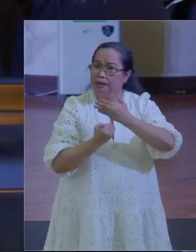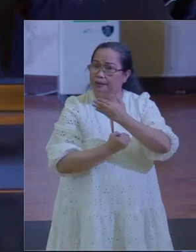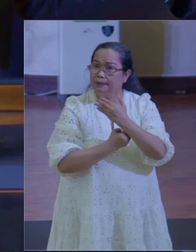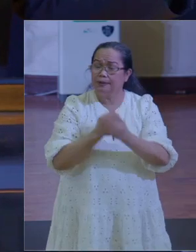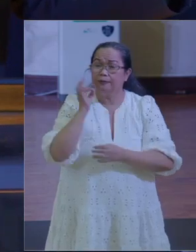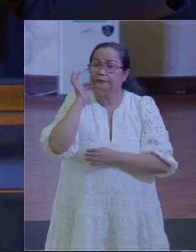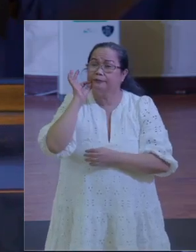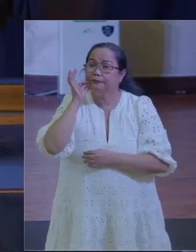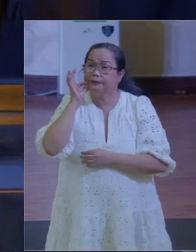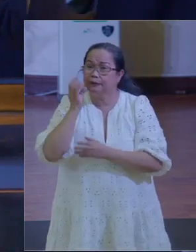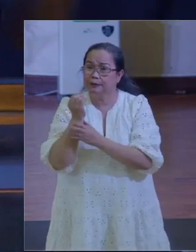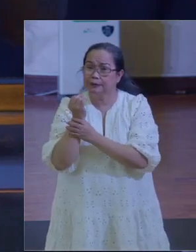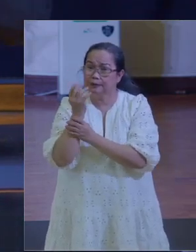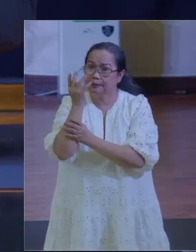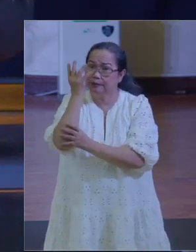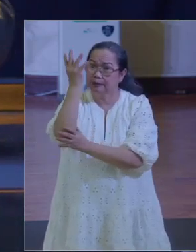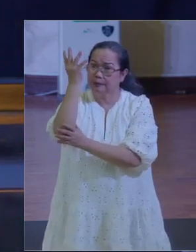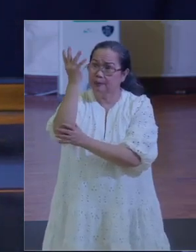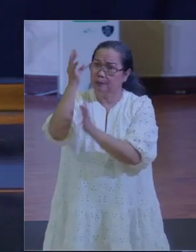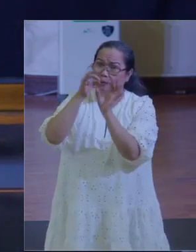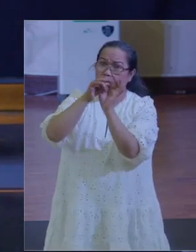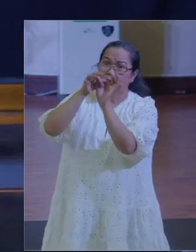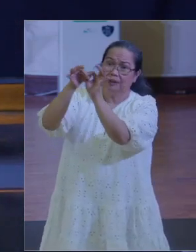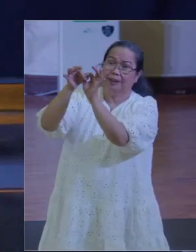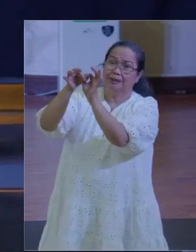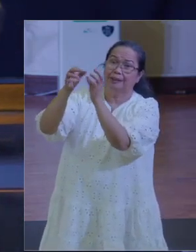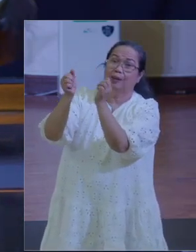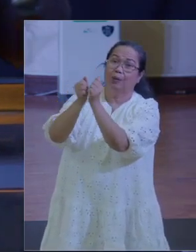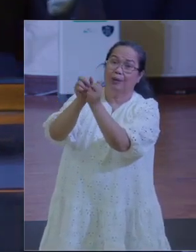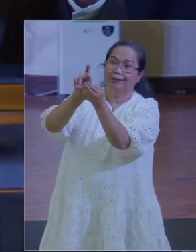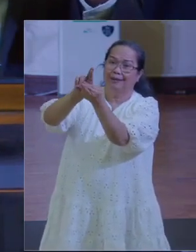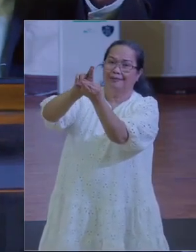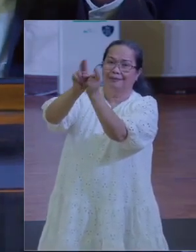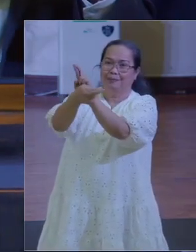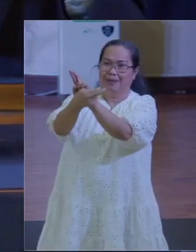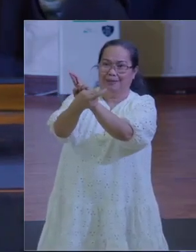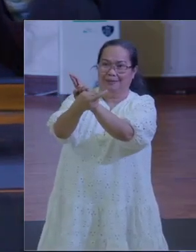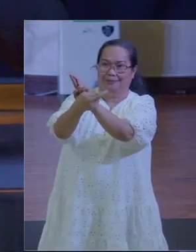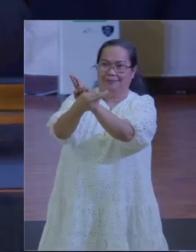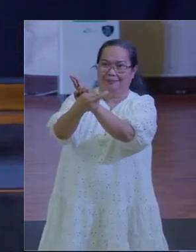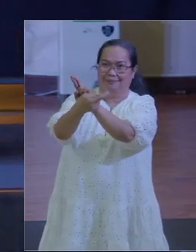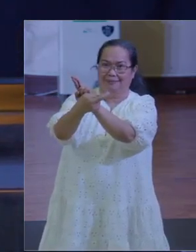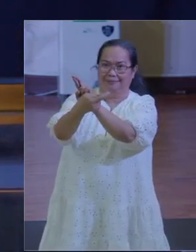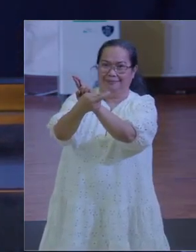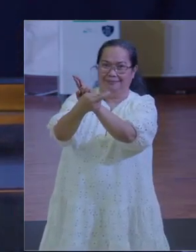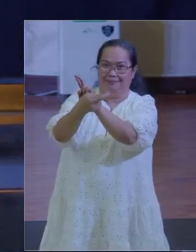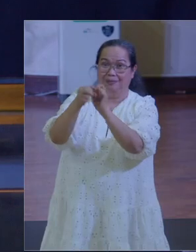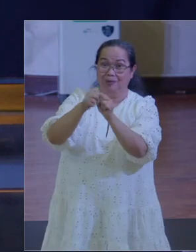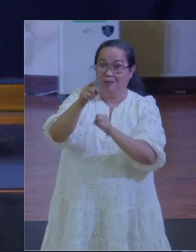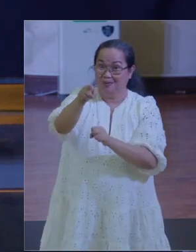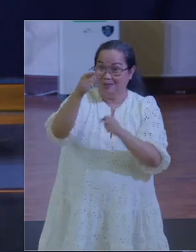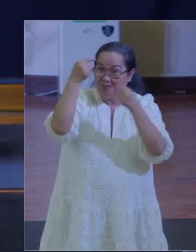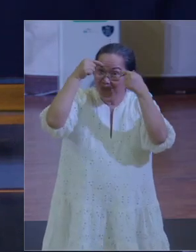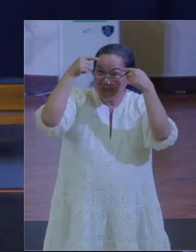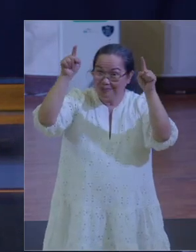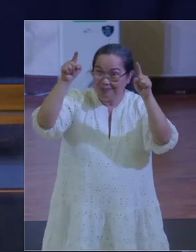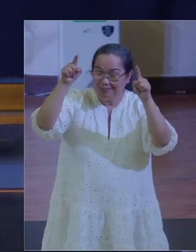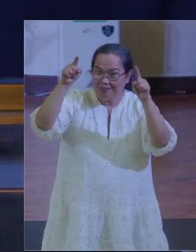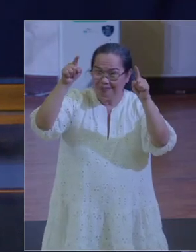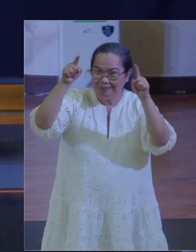fruit is connected to repentance. Ang pamumunga ay konektado sa